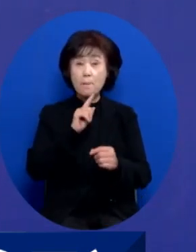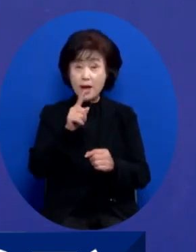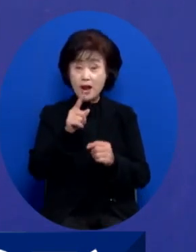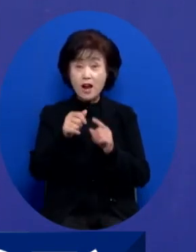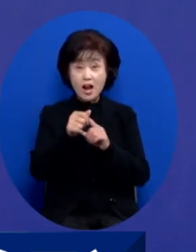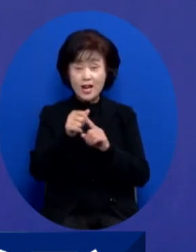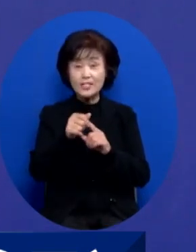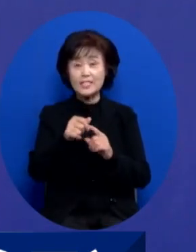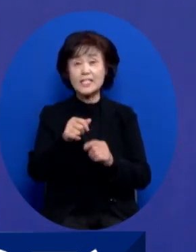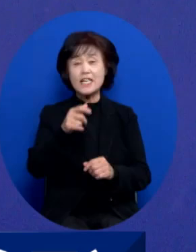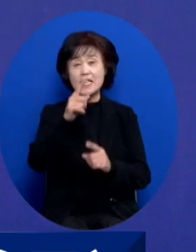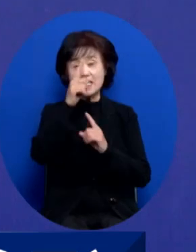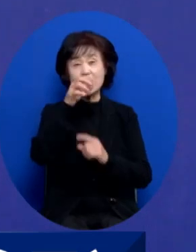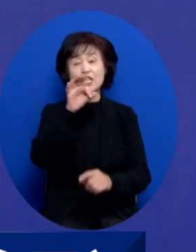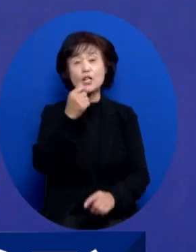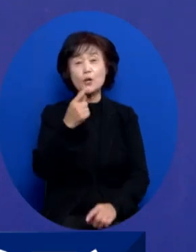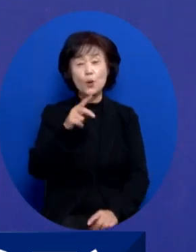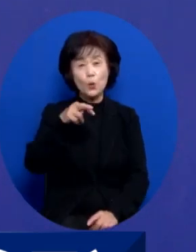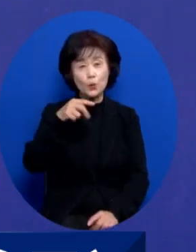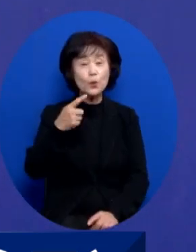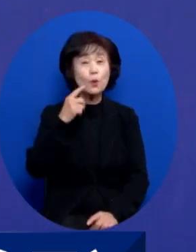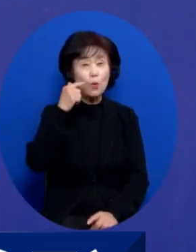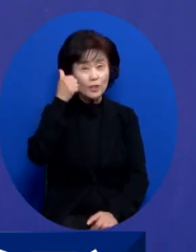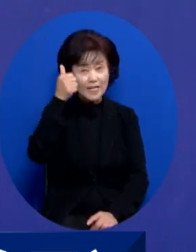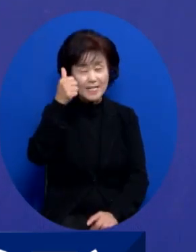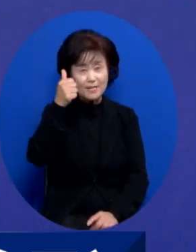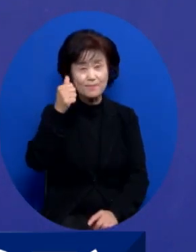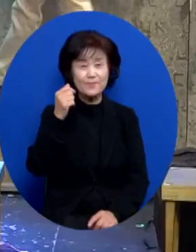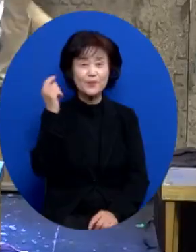무료로 공연되고 있습니다. 이가윤 기자가 소개해드립니다.